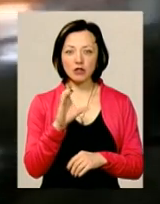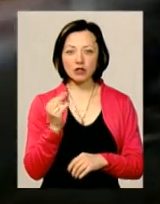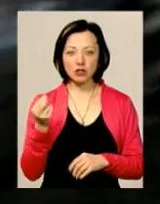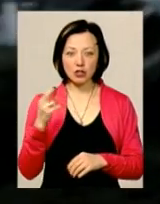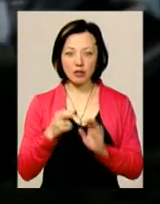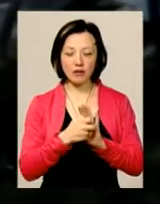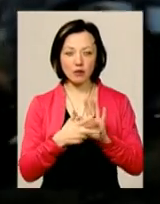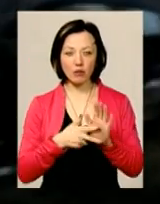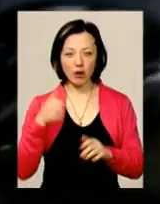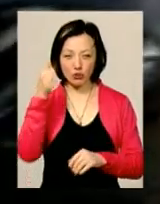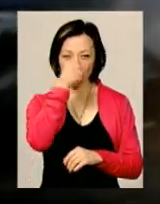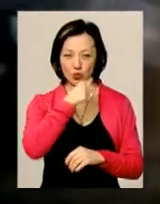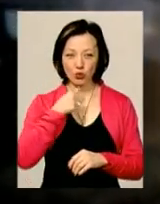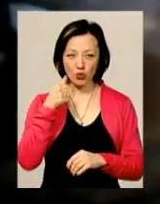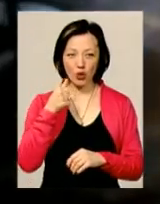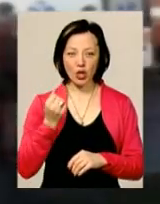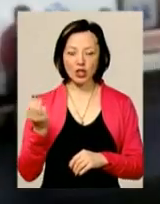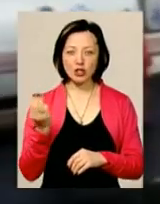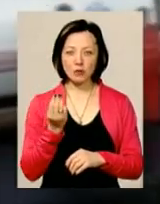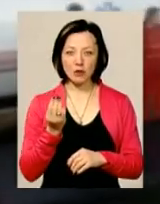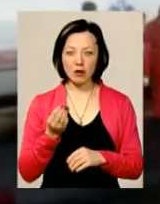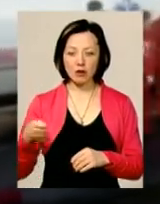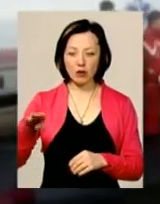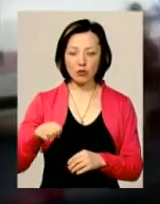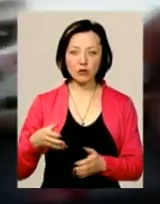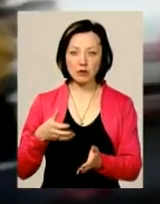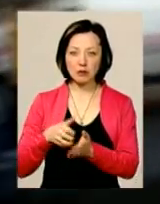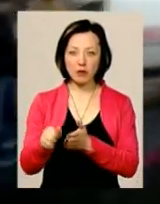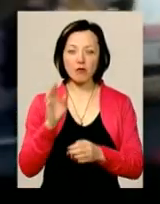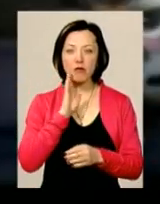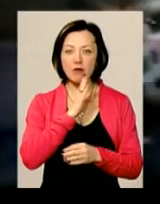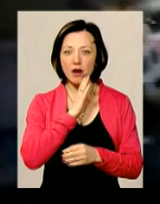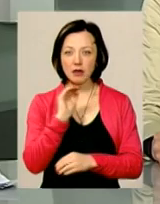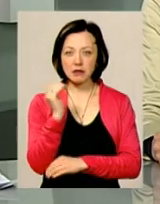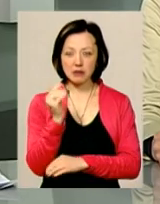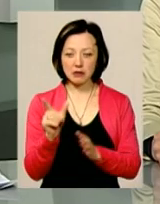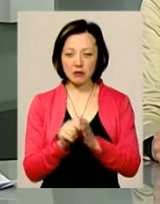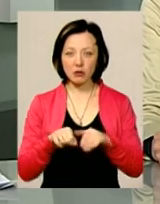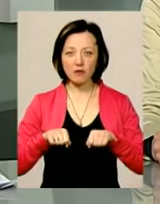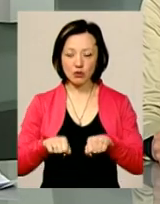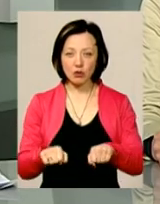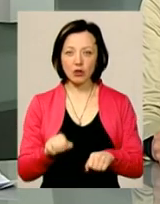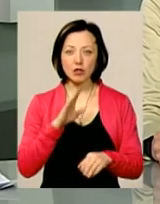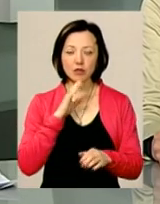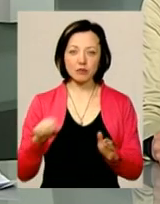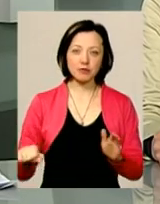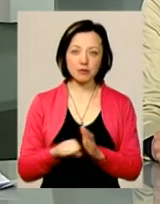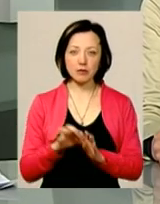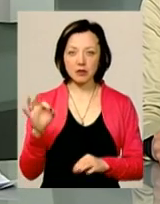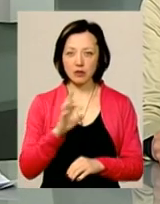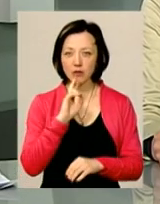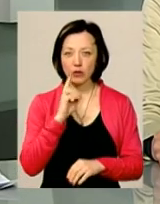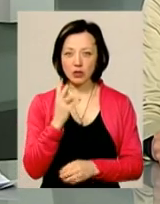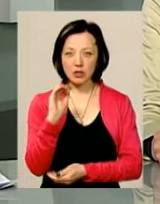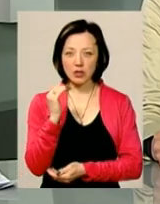січня 2018 року. Шепетівчанин виїхав на тротуар та збив матір з дитиною в візку. Від отриманих травм жінка загинула на місці, а дворічний